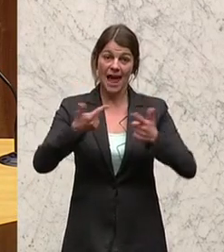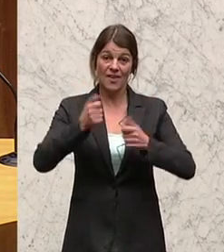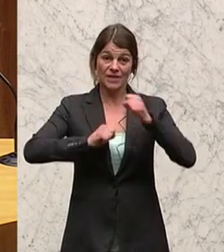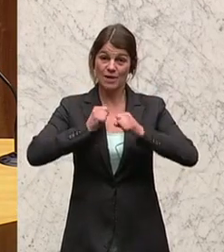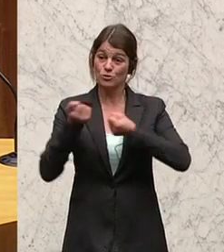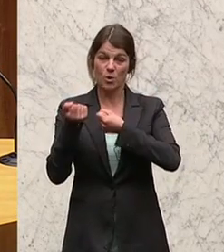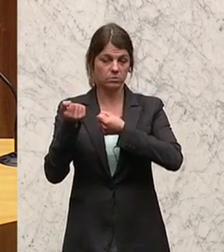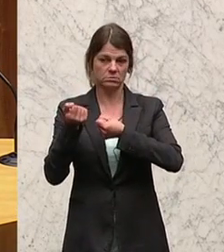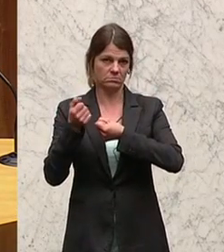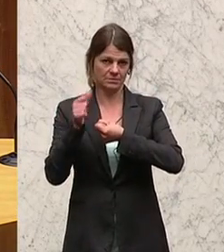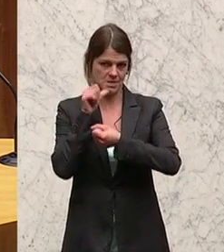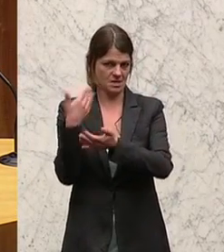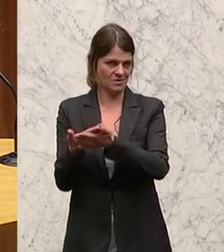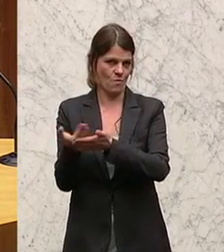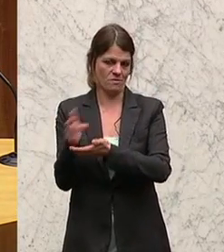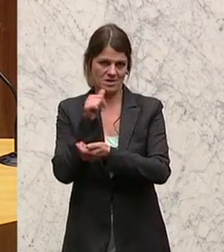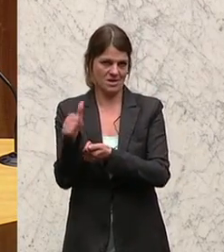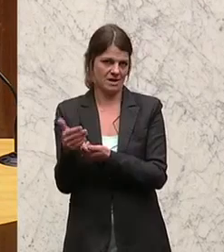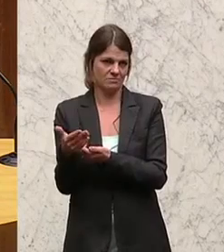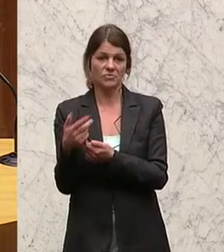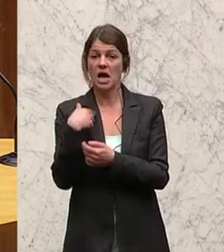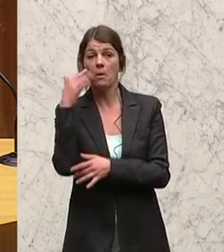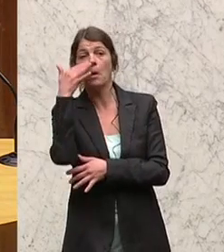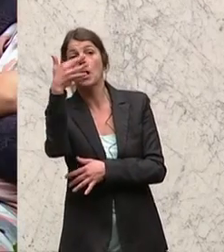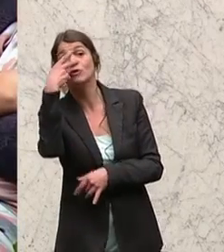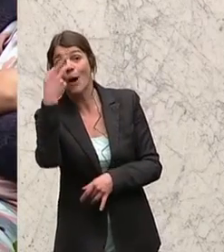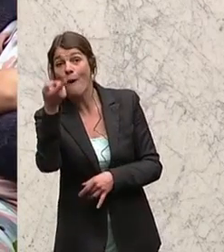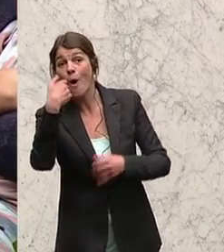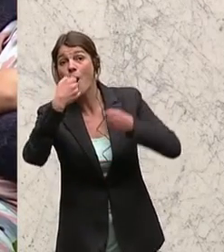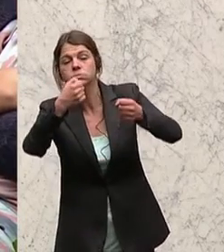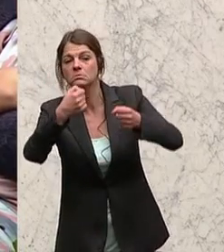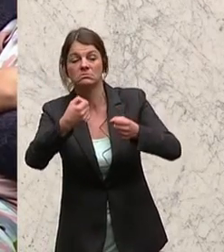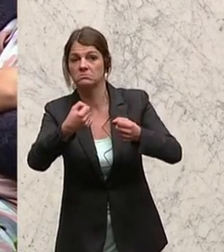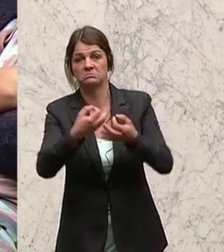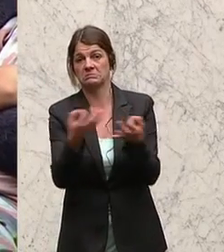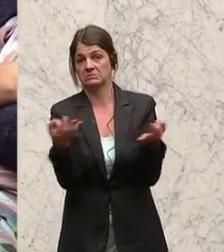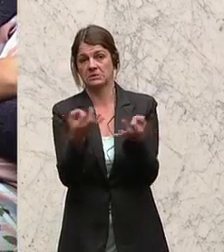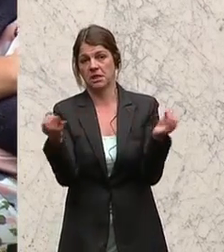Landesverteidigungspolitik, die schaut anders aus. Davon kann ich am Horizont leider noch nichts erkennen. Danke.